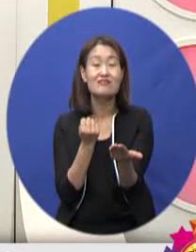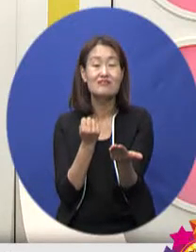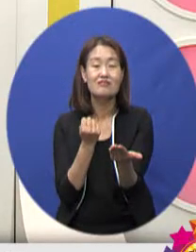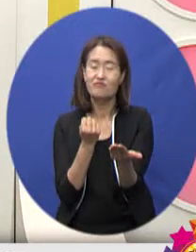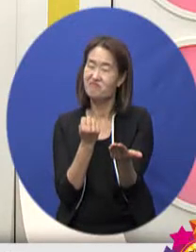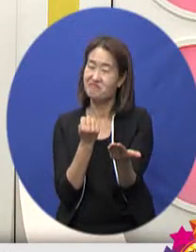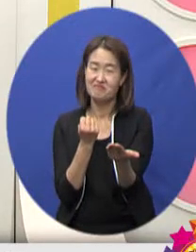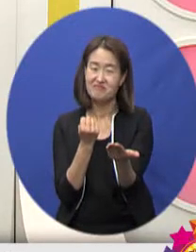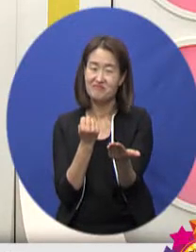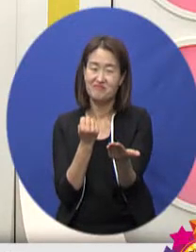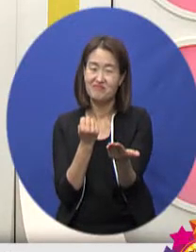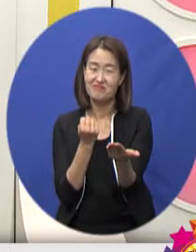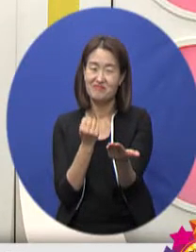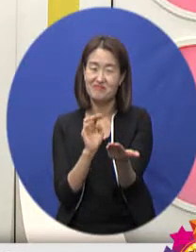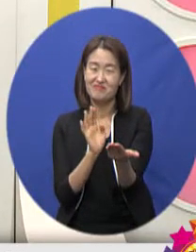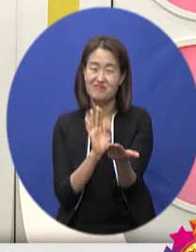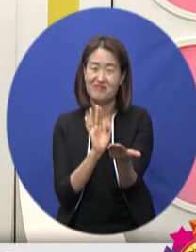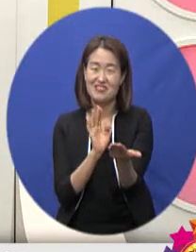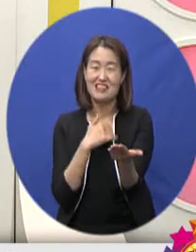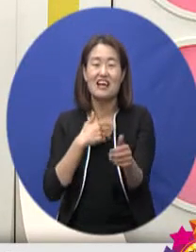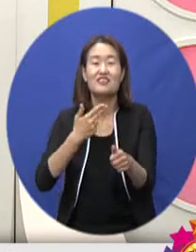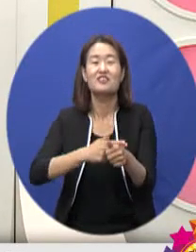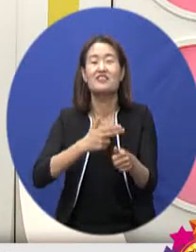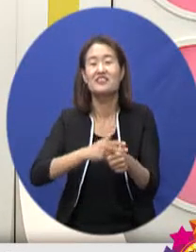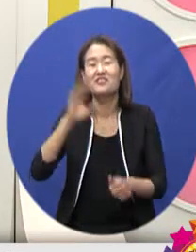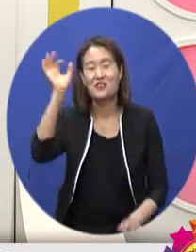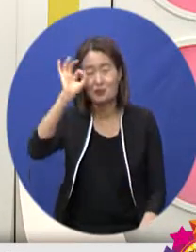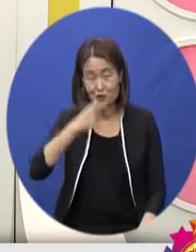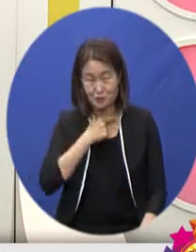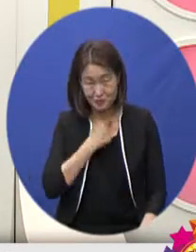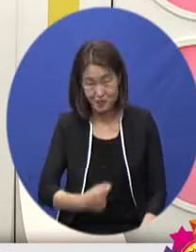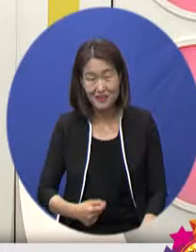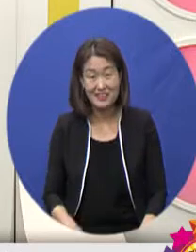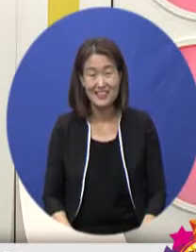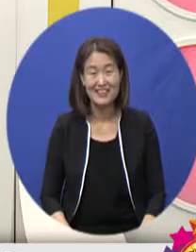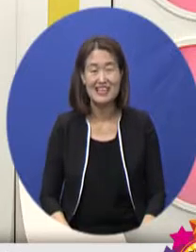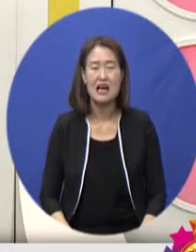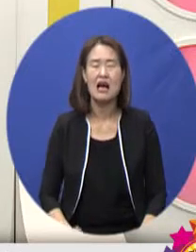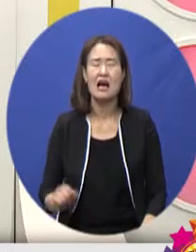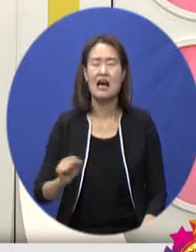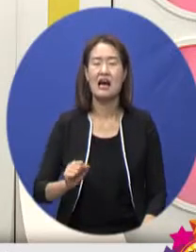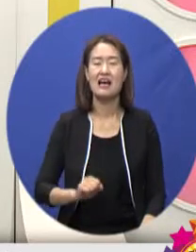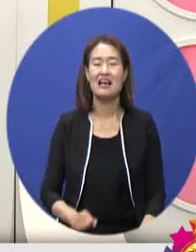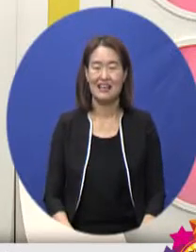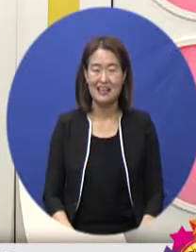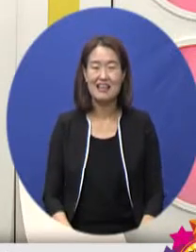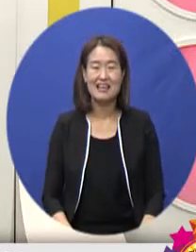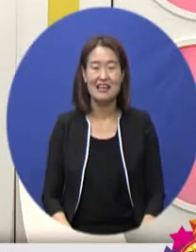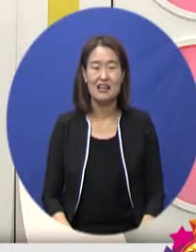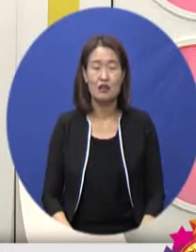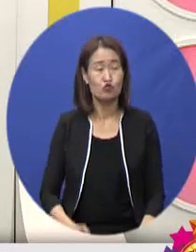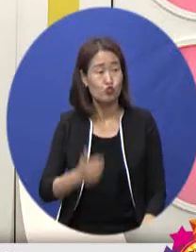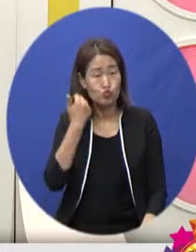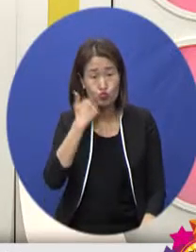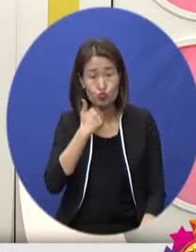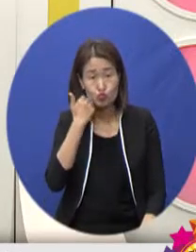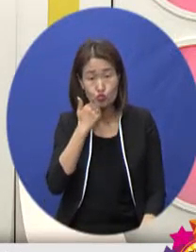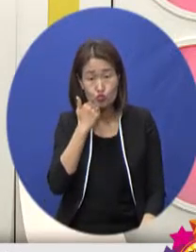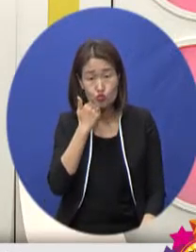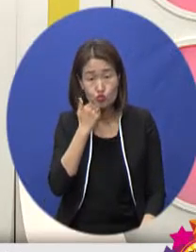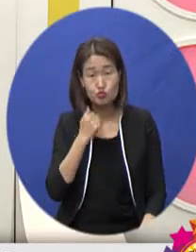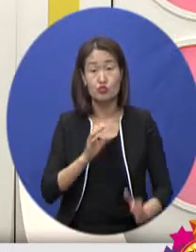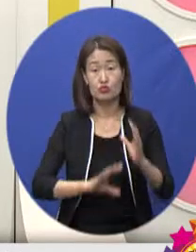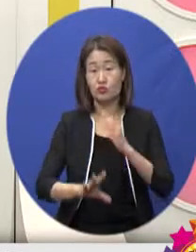그건 하고 우리 선생님을 한번 찾고 싶어서 전화드렸어요. 아, 그러셨군요. 그 어떤 분이신지 좀